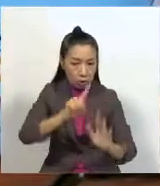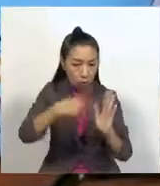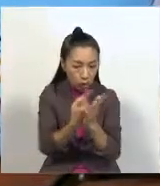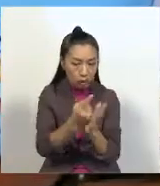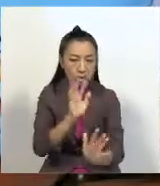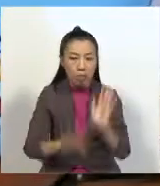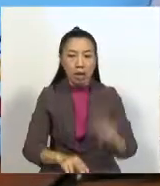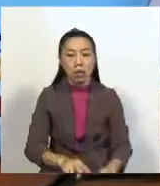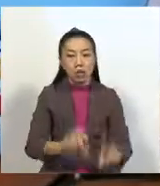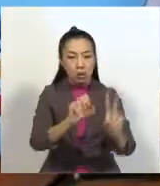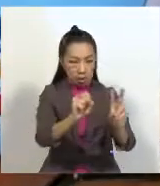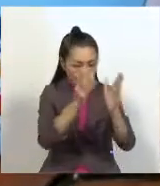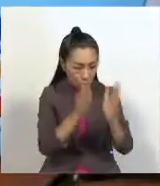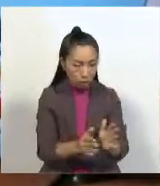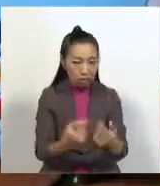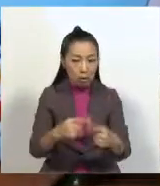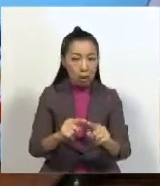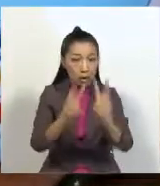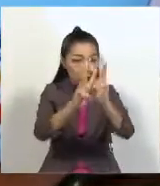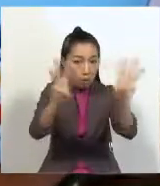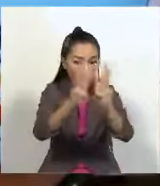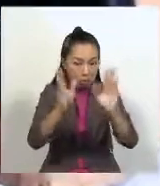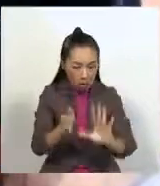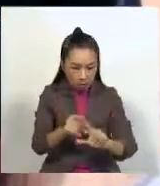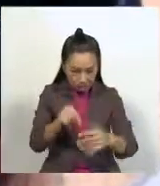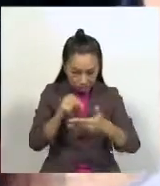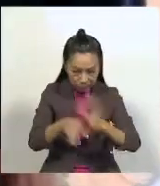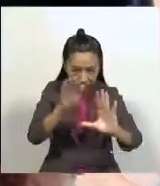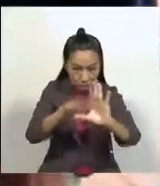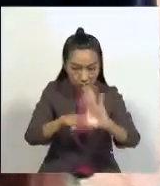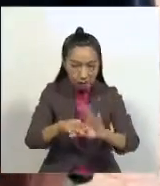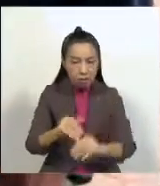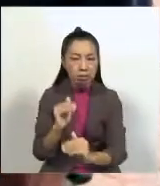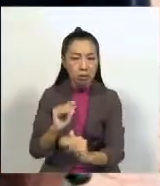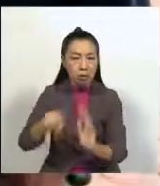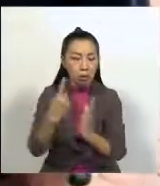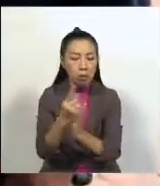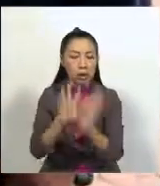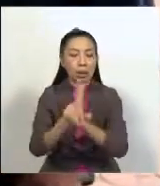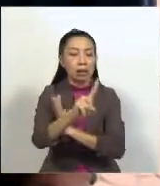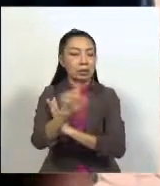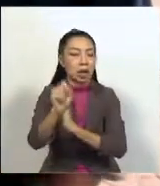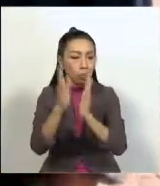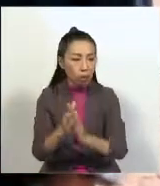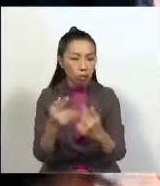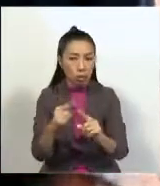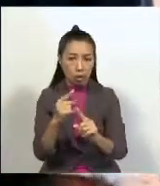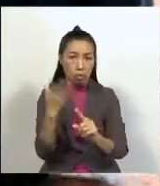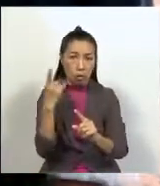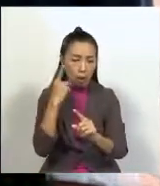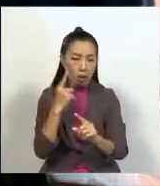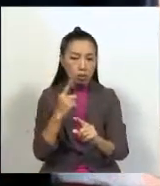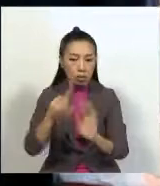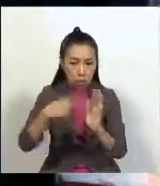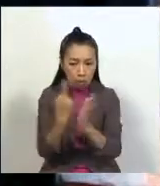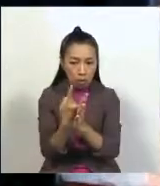ชั่วโมงนะคะขณะที่ระบบสามารถรองรับได้สูงสุดอยู่ที่ 100,000 คนต่อชั่วโมงจึงมั่นใจว่าจะครบต